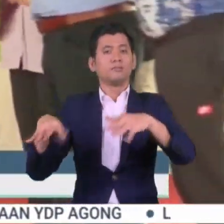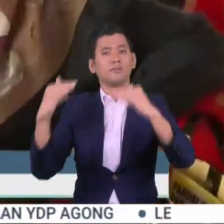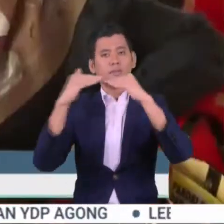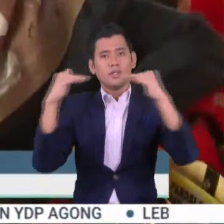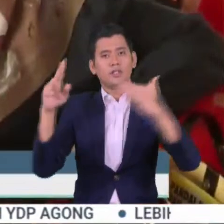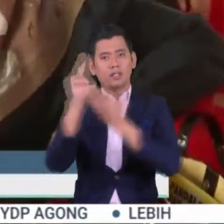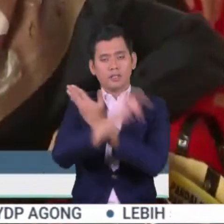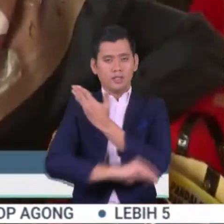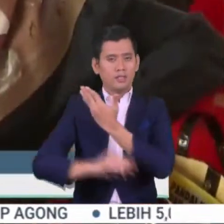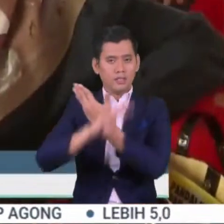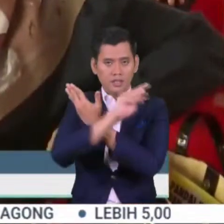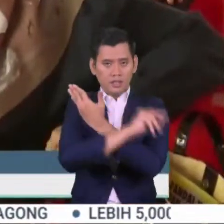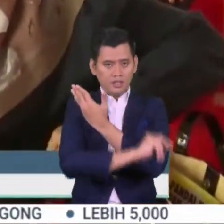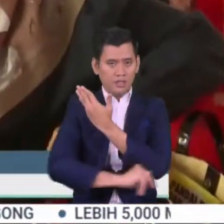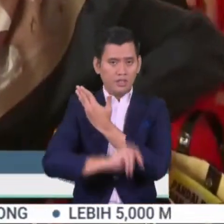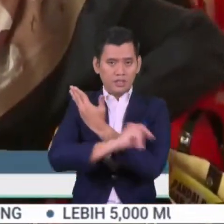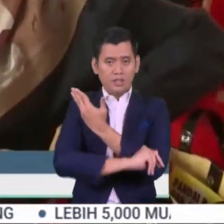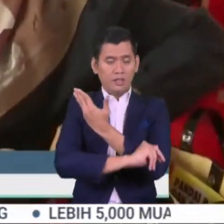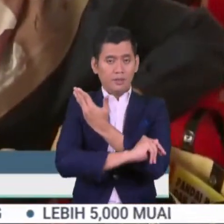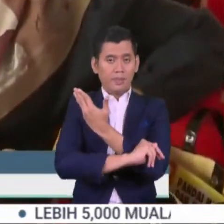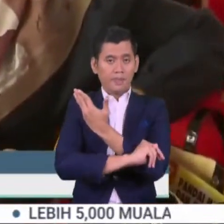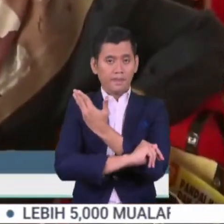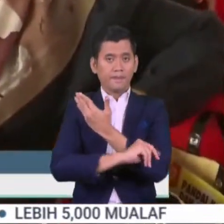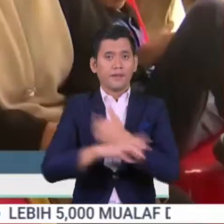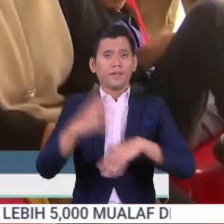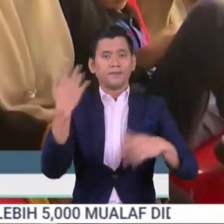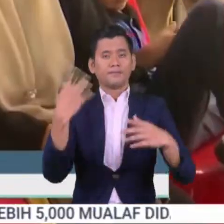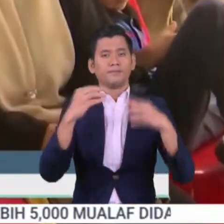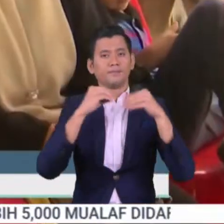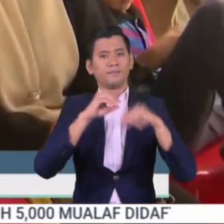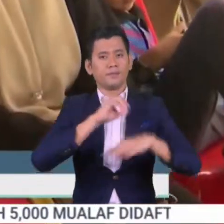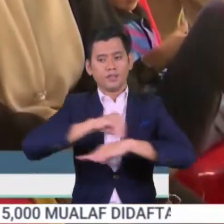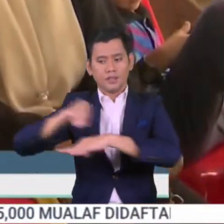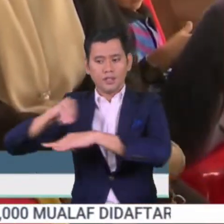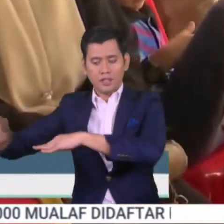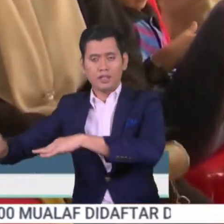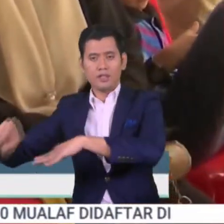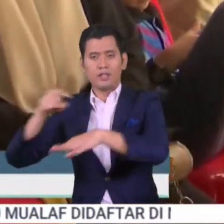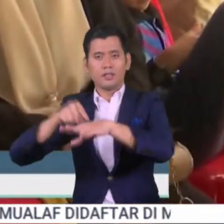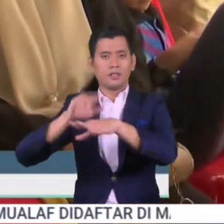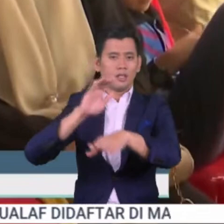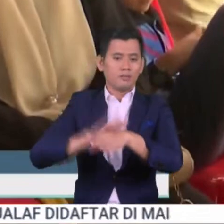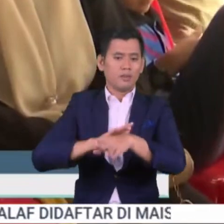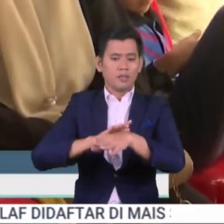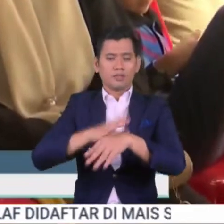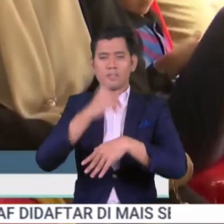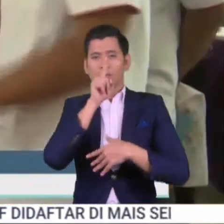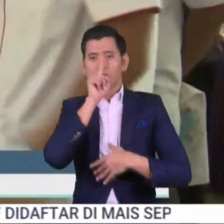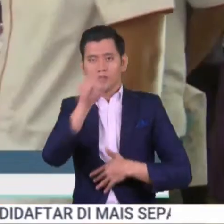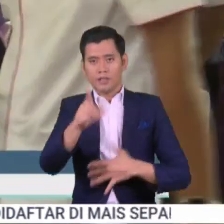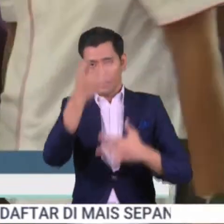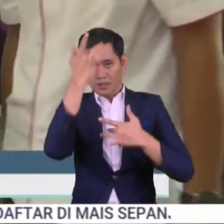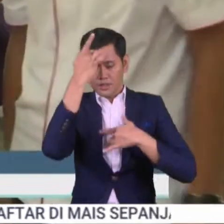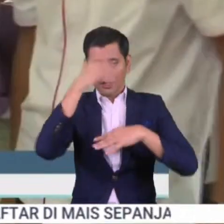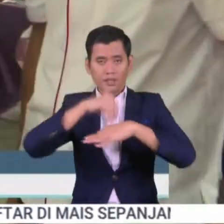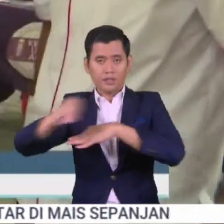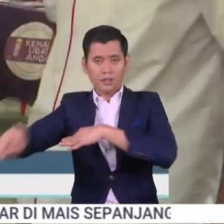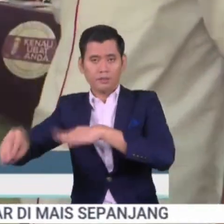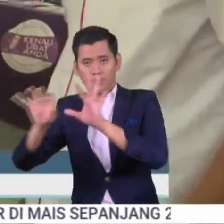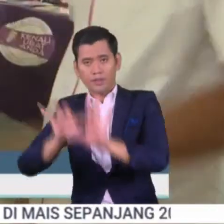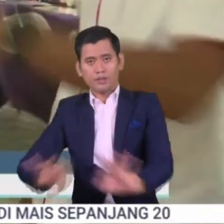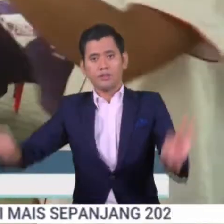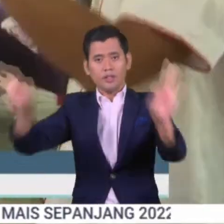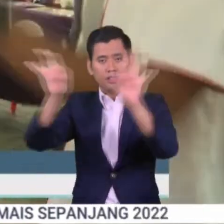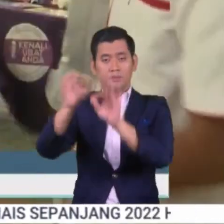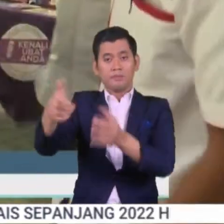Semporna. Dr. Rashid turut mendedahkan jangkitan denggi dalam kalangan penduduk merupakan beban penyakit berjangkit paling utama